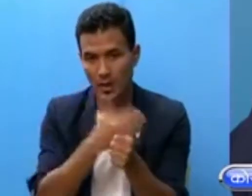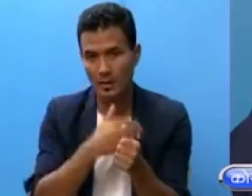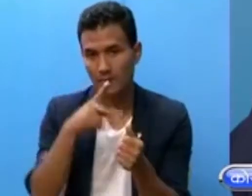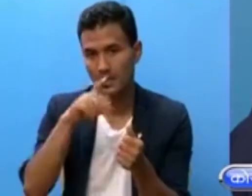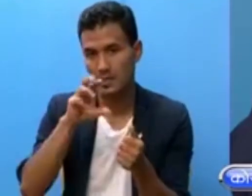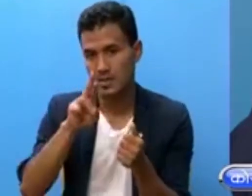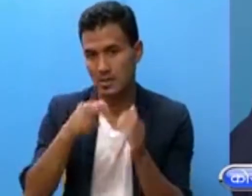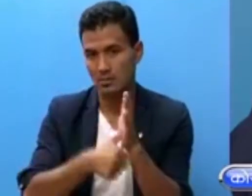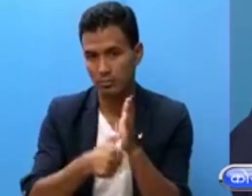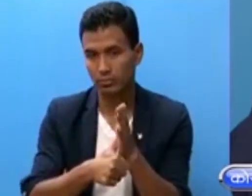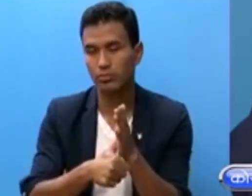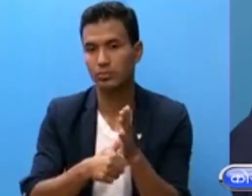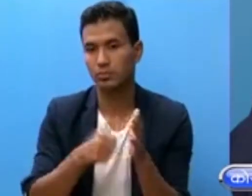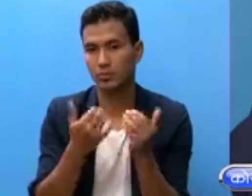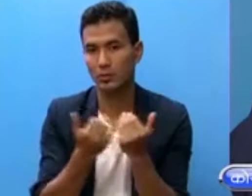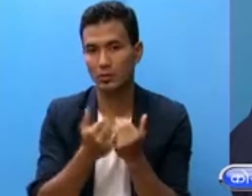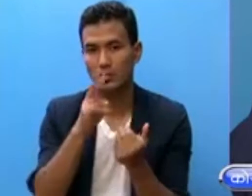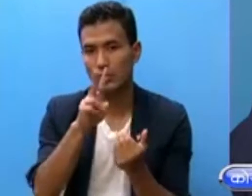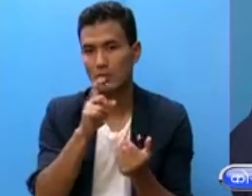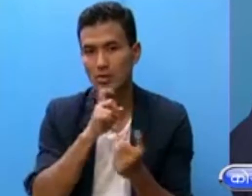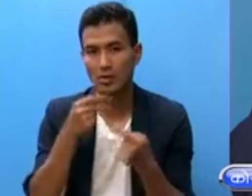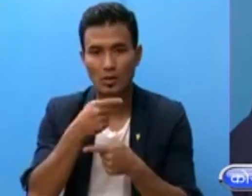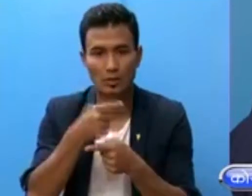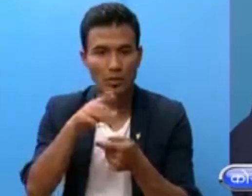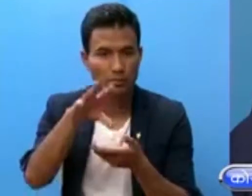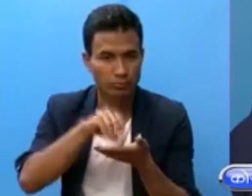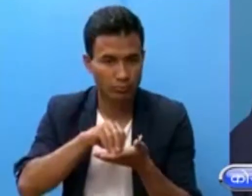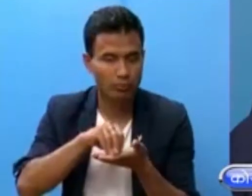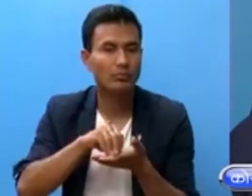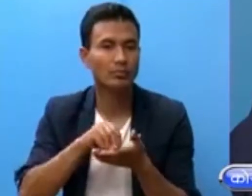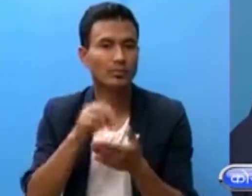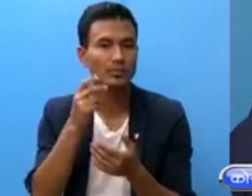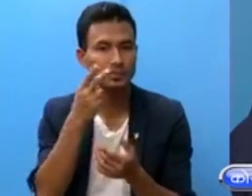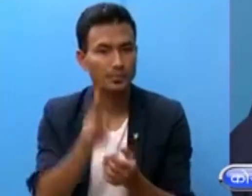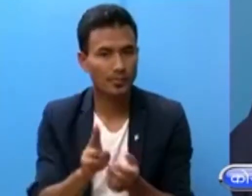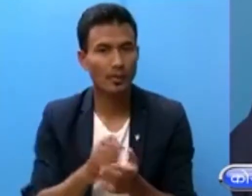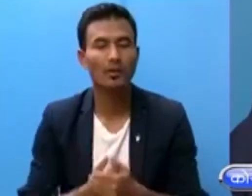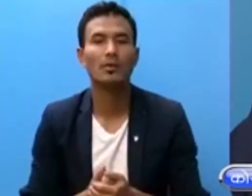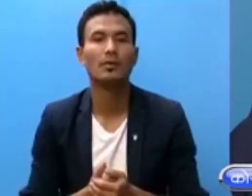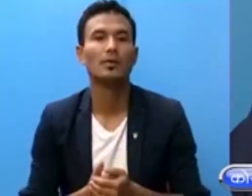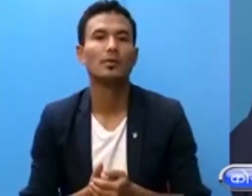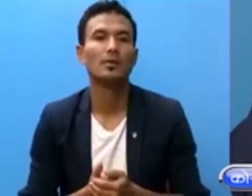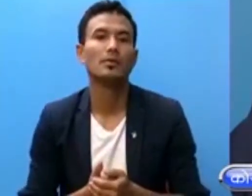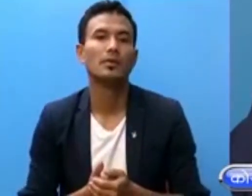मिति 2077 असार 2 नमुना सङ्कलन गरिएकोमा